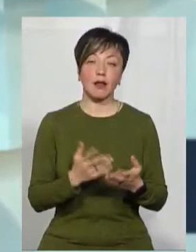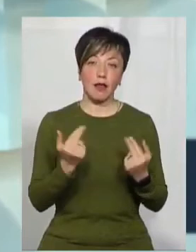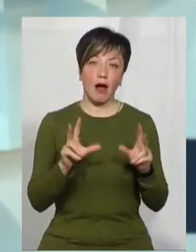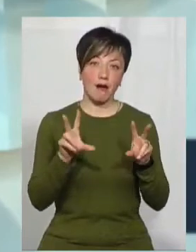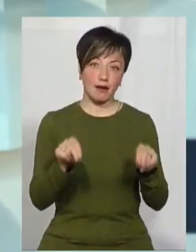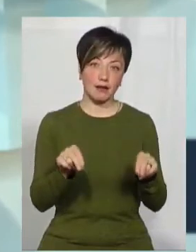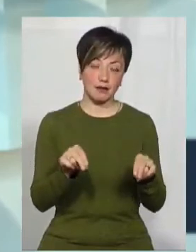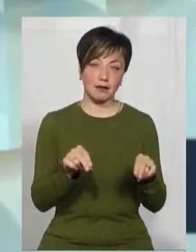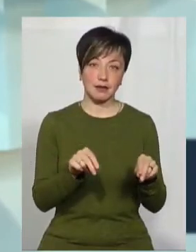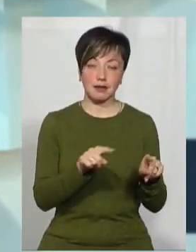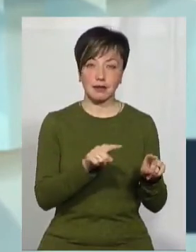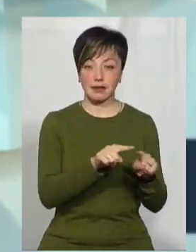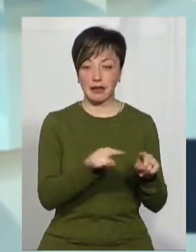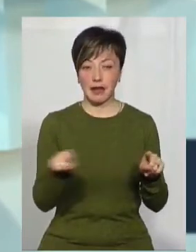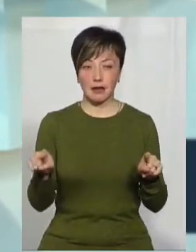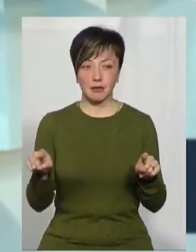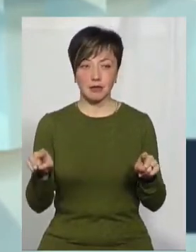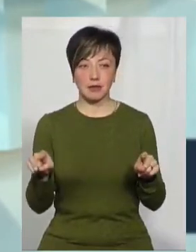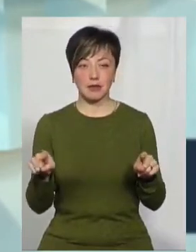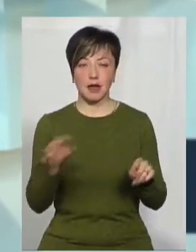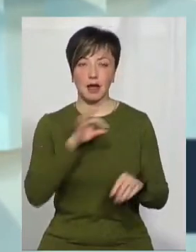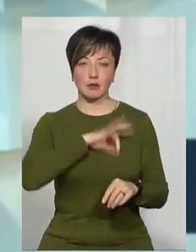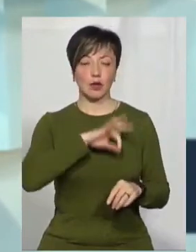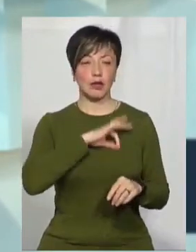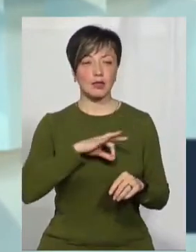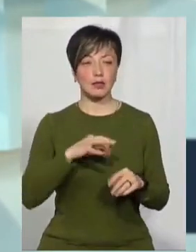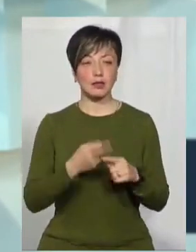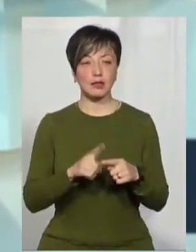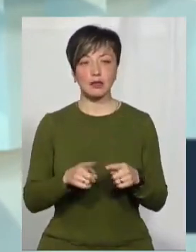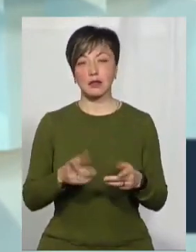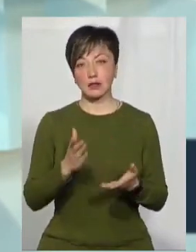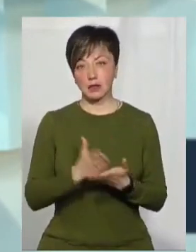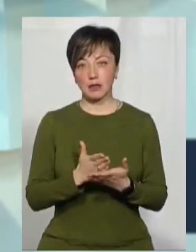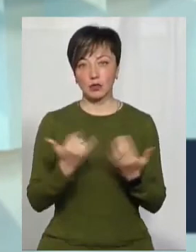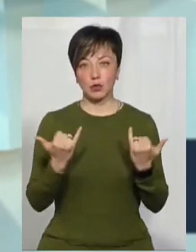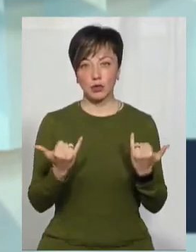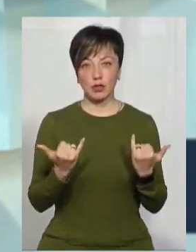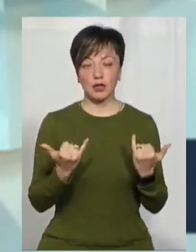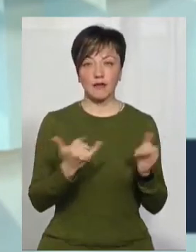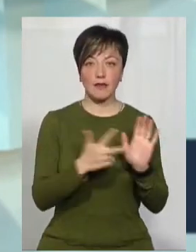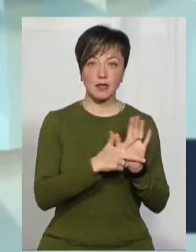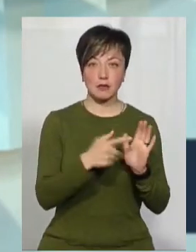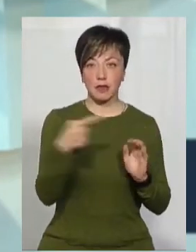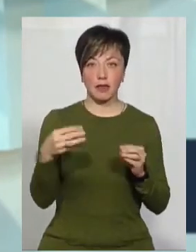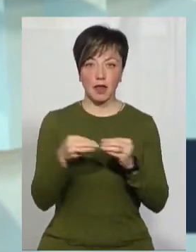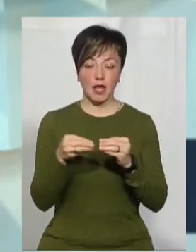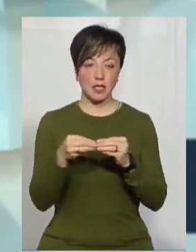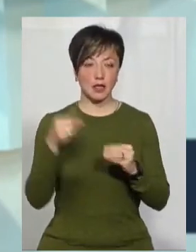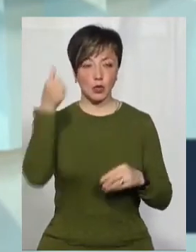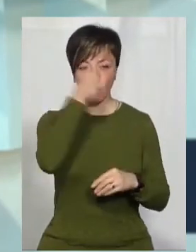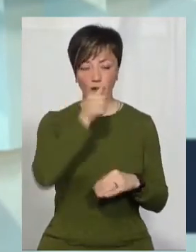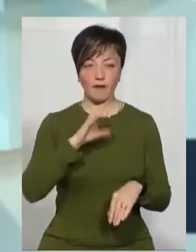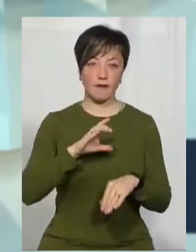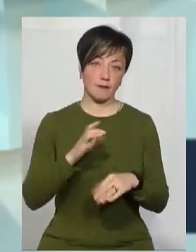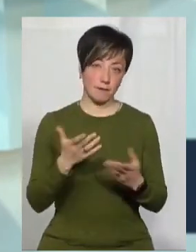да, гарантійного, якби, терміну, якби, експлуатації цієї дороги, тобто він складає на сьогоднішній день від 8 до 10 років. Угу. Тобто